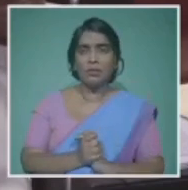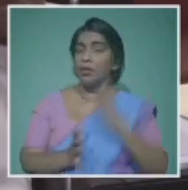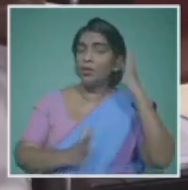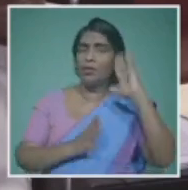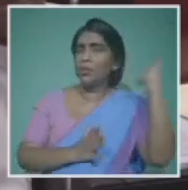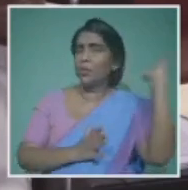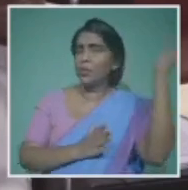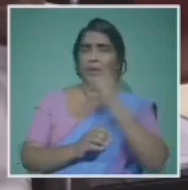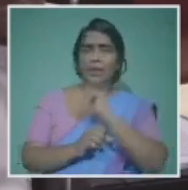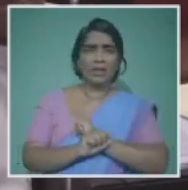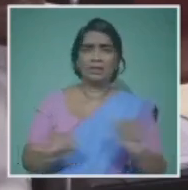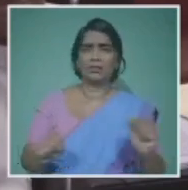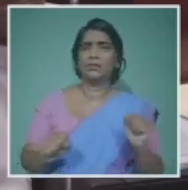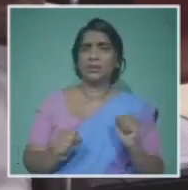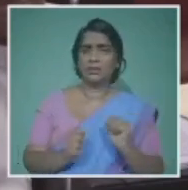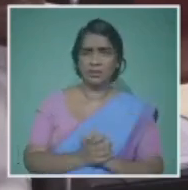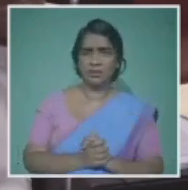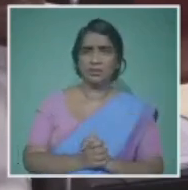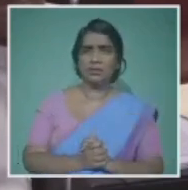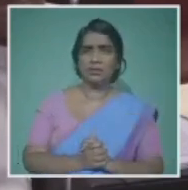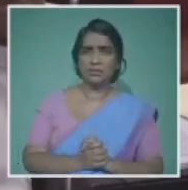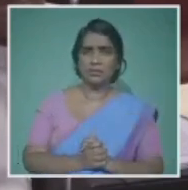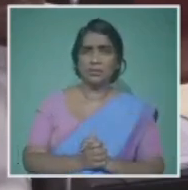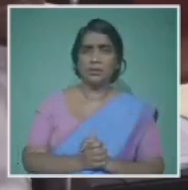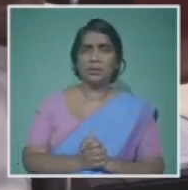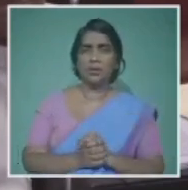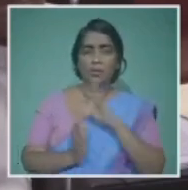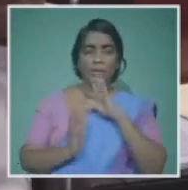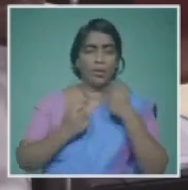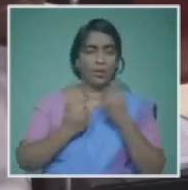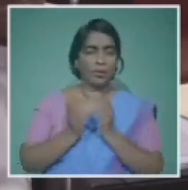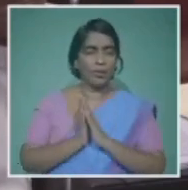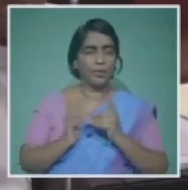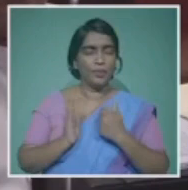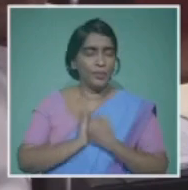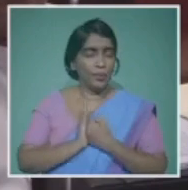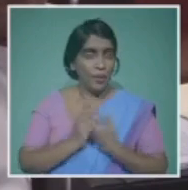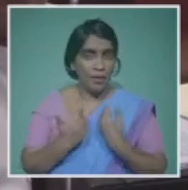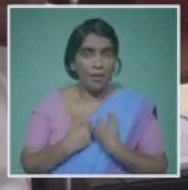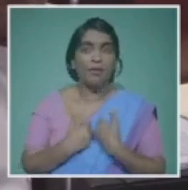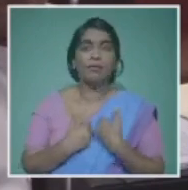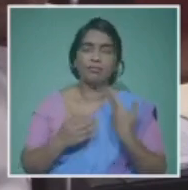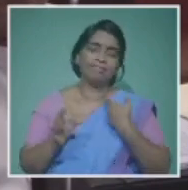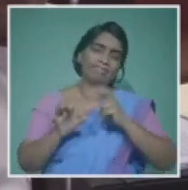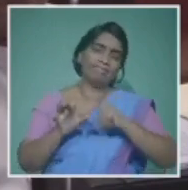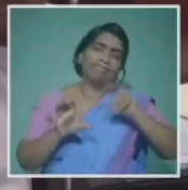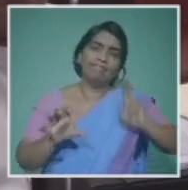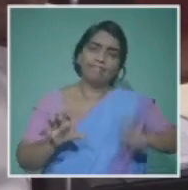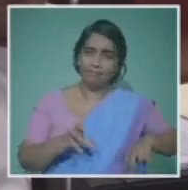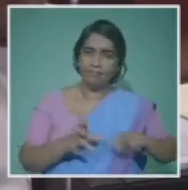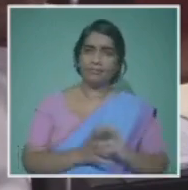ලෝකේ කොහෙවත් වෙලා නැහැ මේක. ආත්ම කරුත්තේ තියෙනවා නම් කරන්න ඕන ඉල්ලාස් වෙන්න.